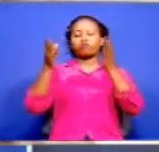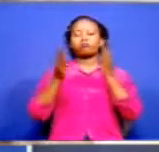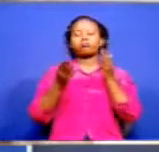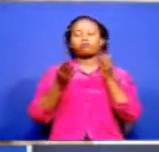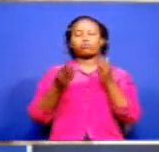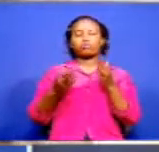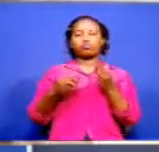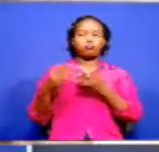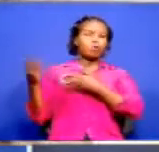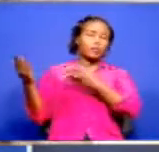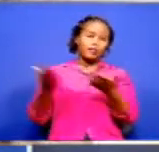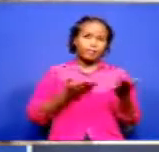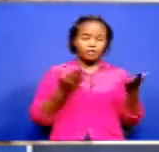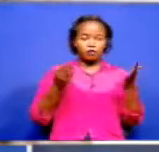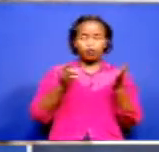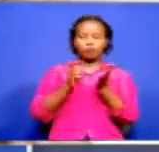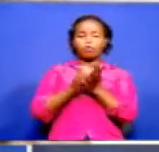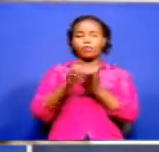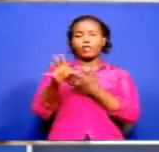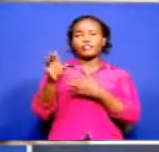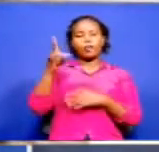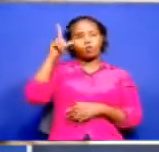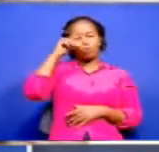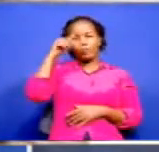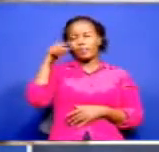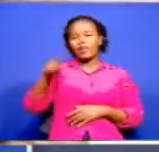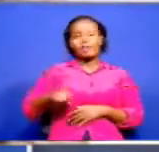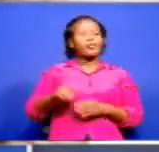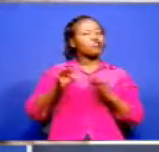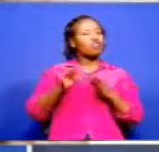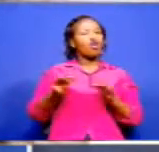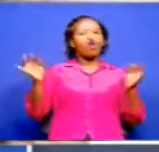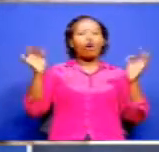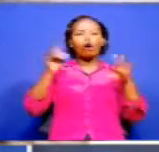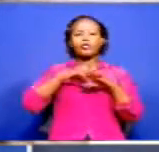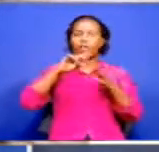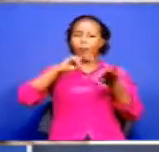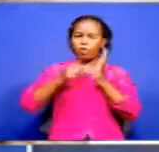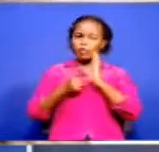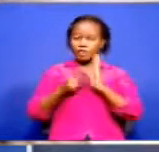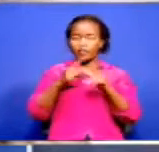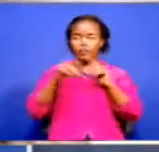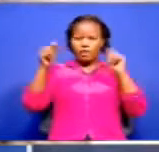kutoka Dar es Salaam hadi Mombasa, huu ni mradi wa muda mrefu. Tunashukuru leo